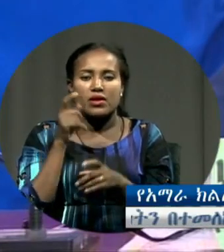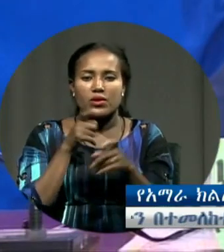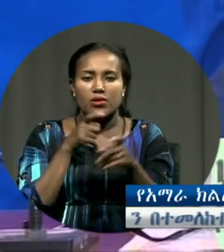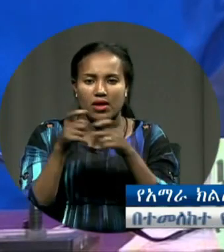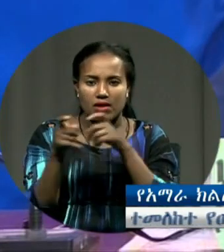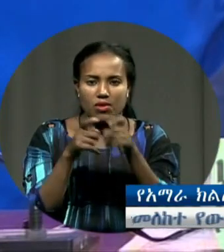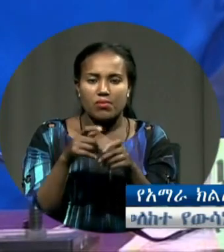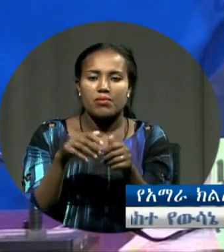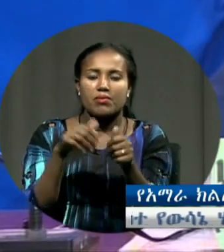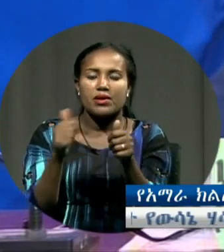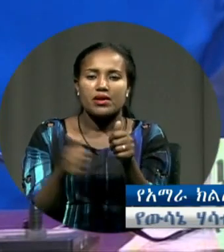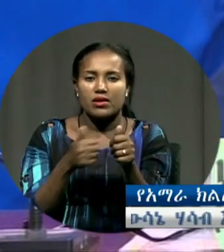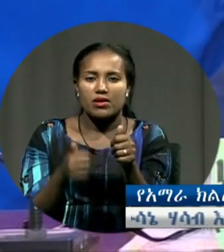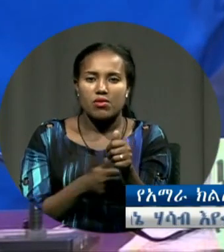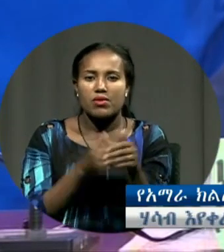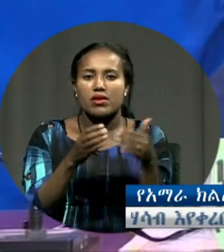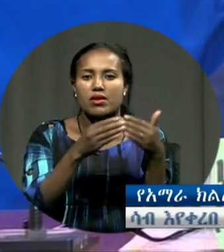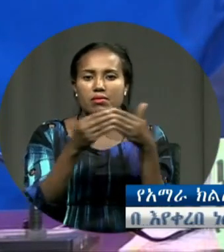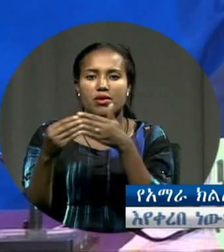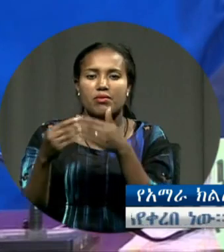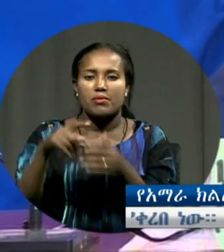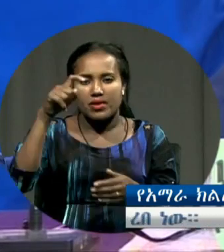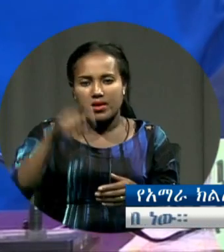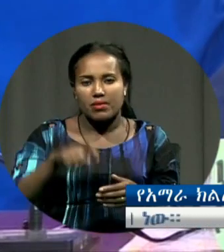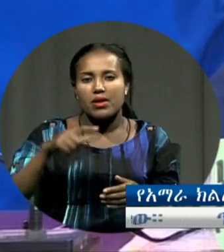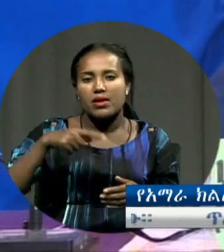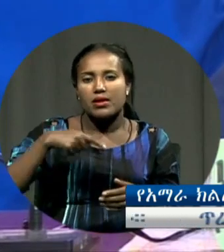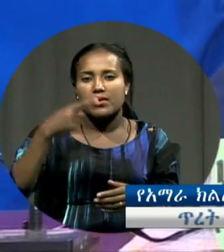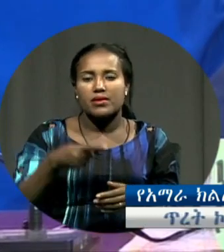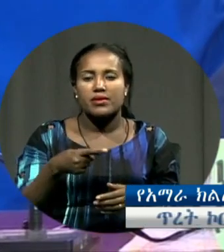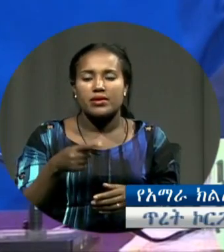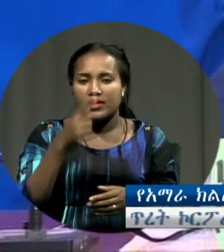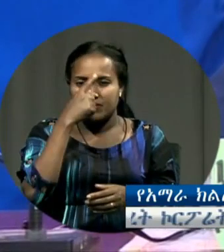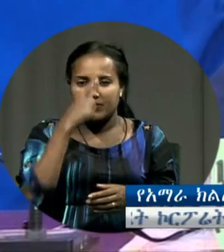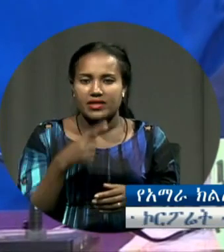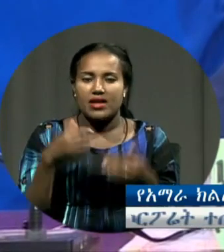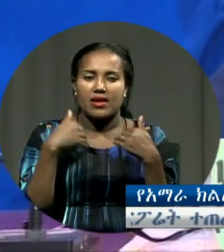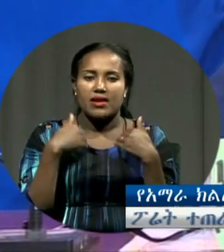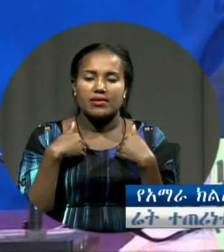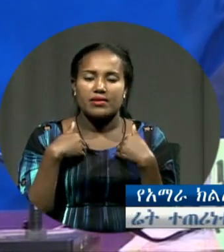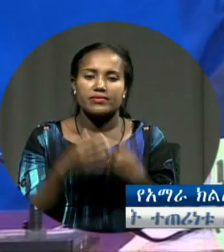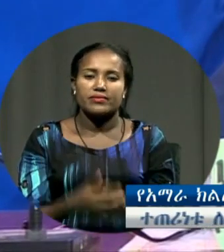ሊቆጣጠረውም ሊከታተለውም ሊመራውም ይገባል የሚል እምነት ነው ያለኝ።